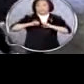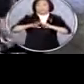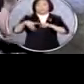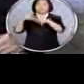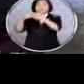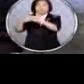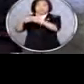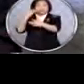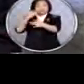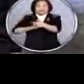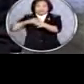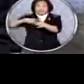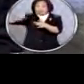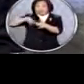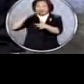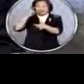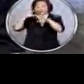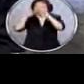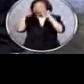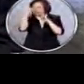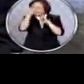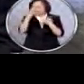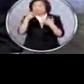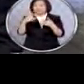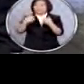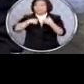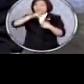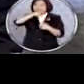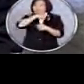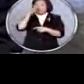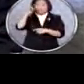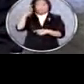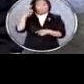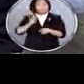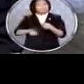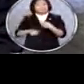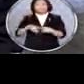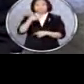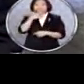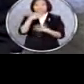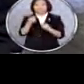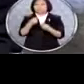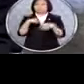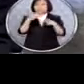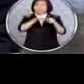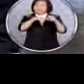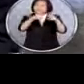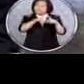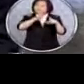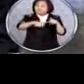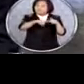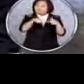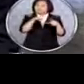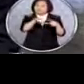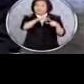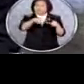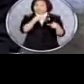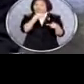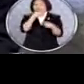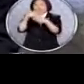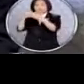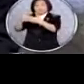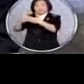果陷于不确定的状态，对台湾是很不利的。蔡主席说他要关心中小企业，可是中小企业就是怕两